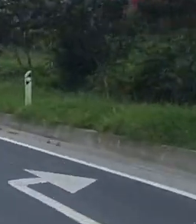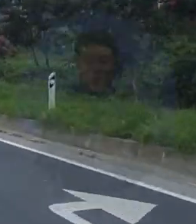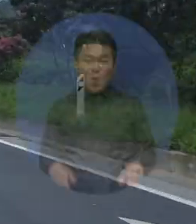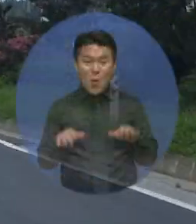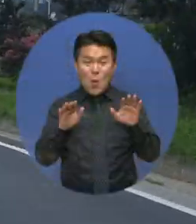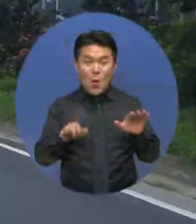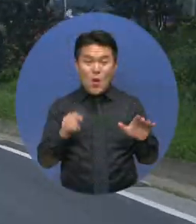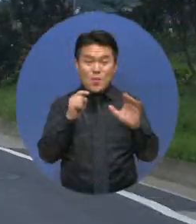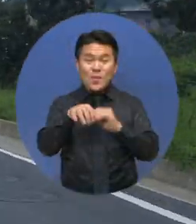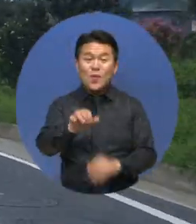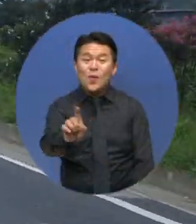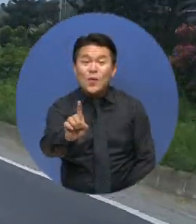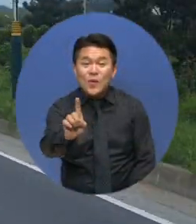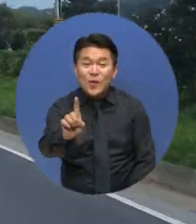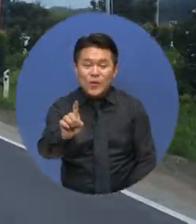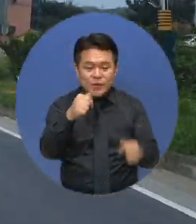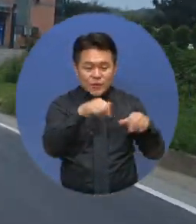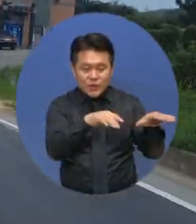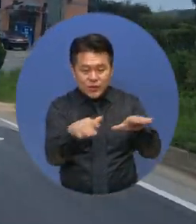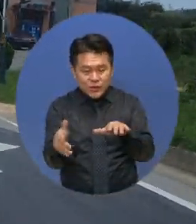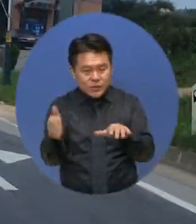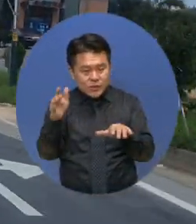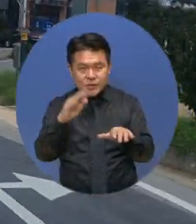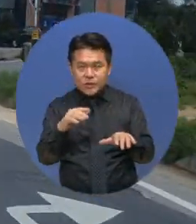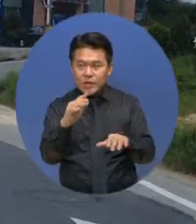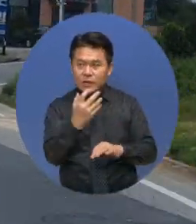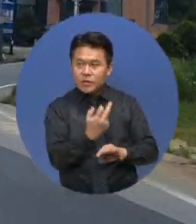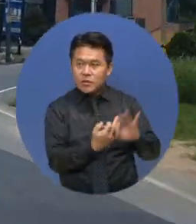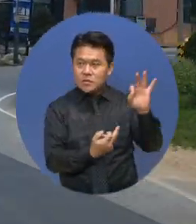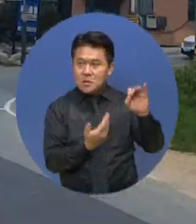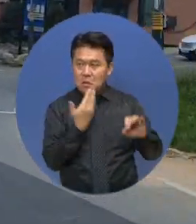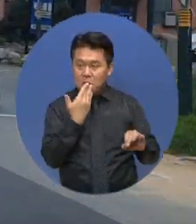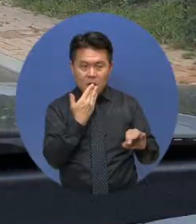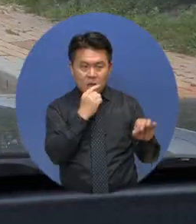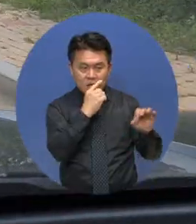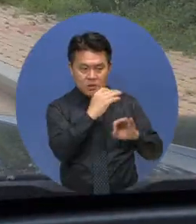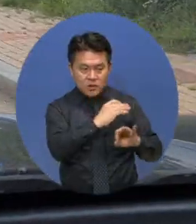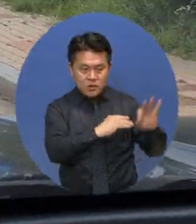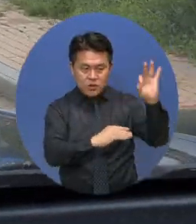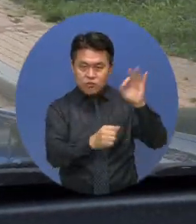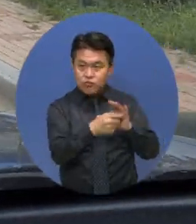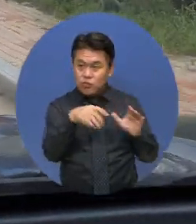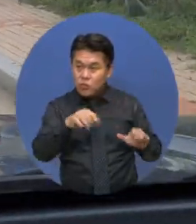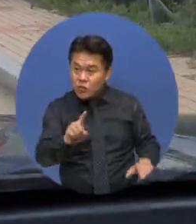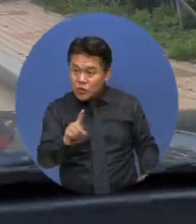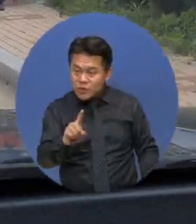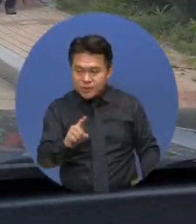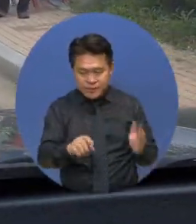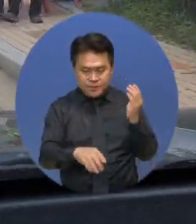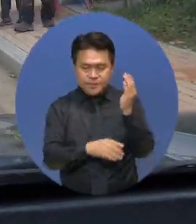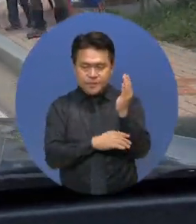오늘 소개해드릴 곳은 서해바다 일출의 명소 당진 외목마을입니다.